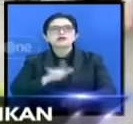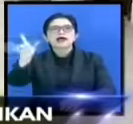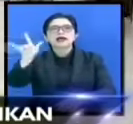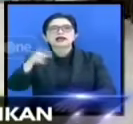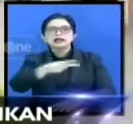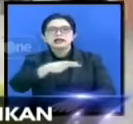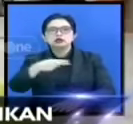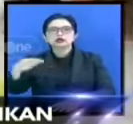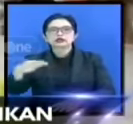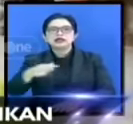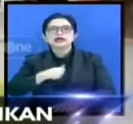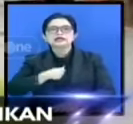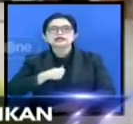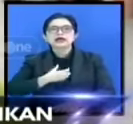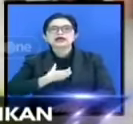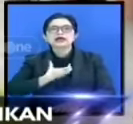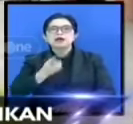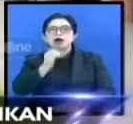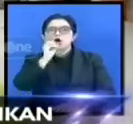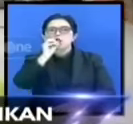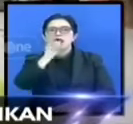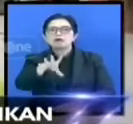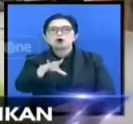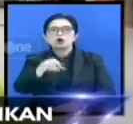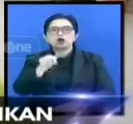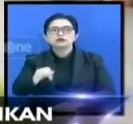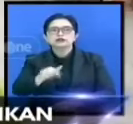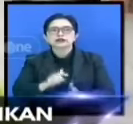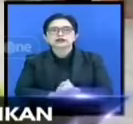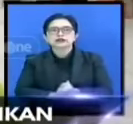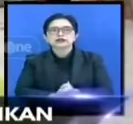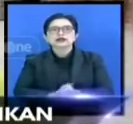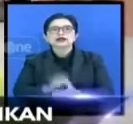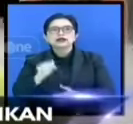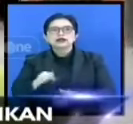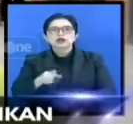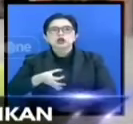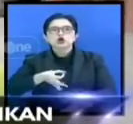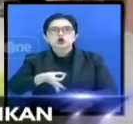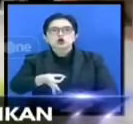Saya ingin melaporkan bahwa di Wuhan sekarang ada virus corona.